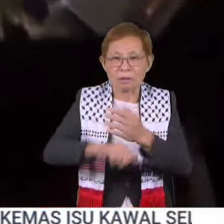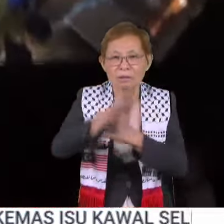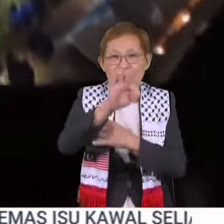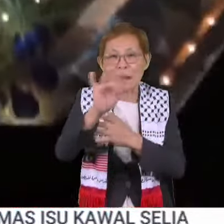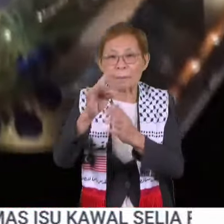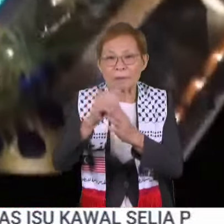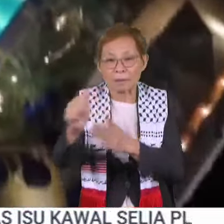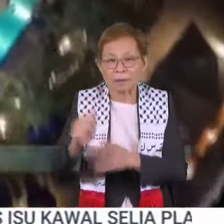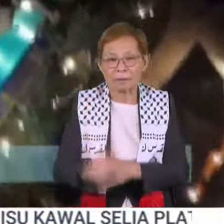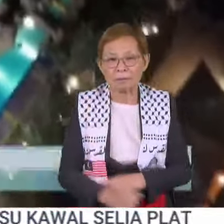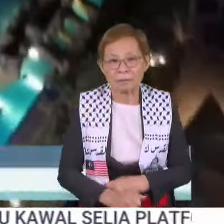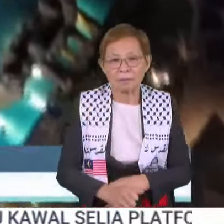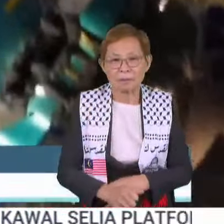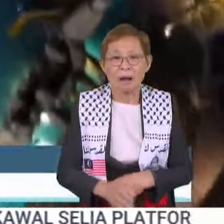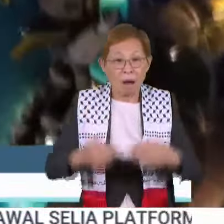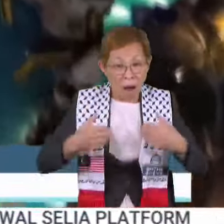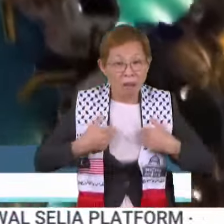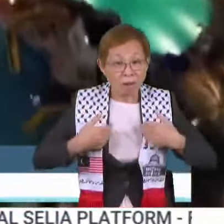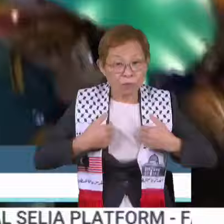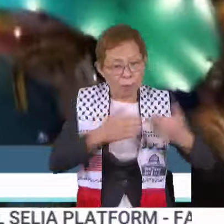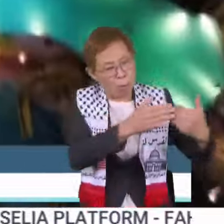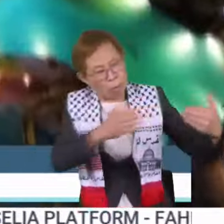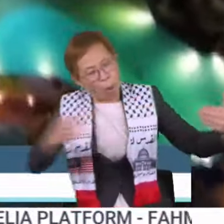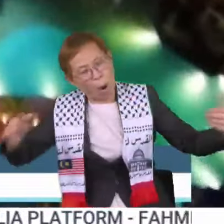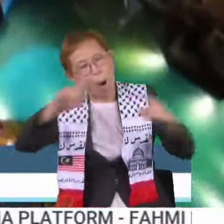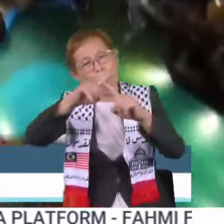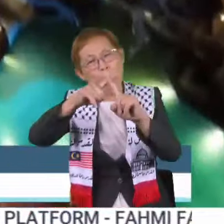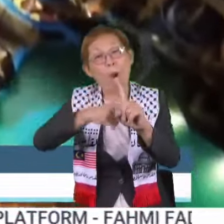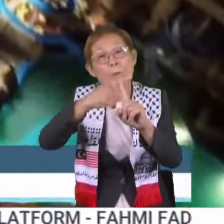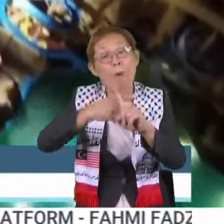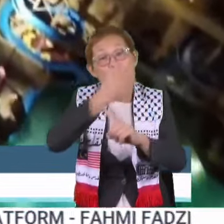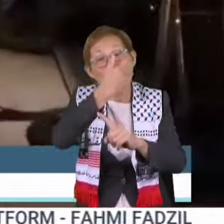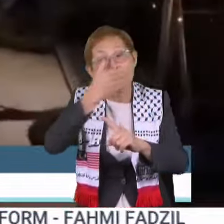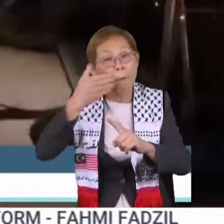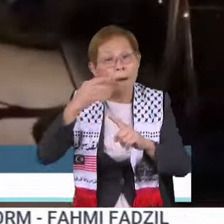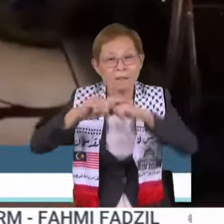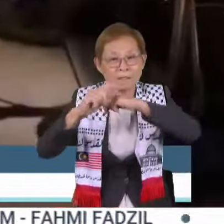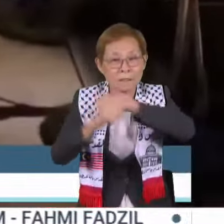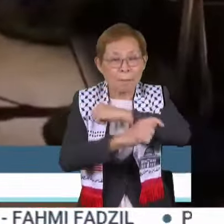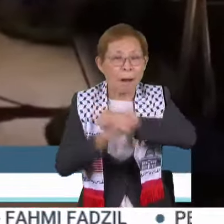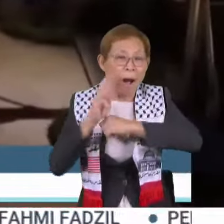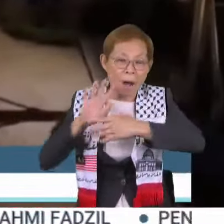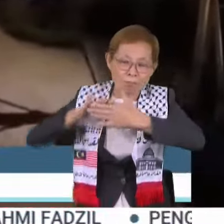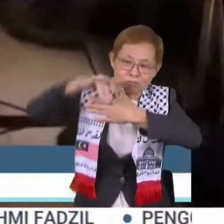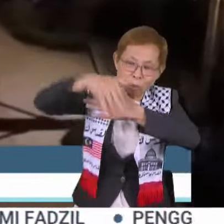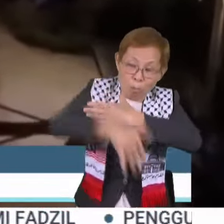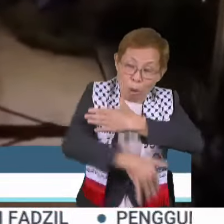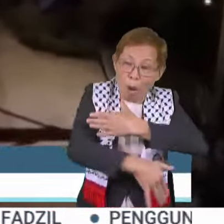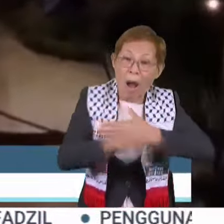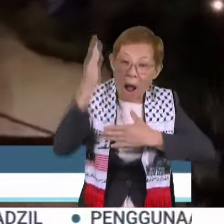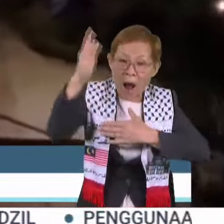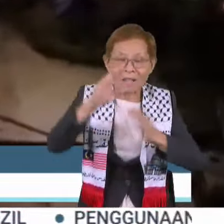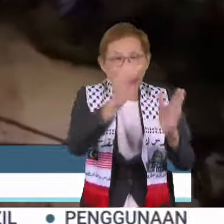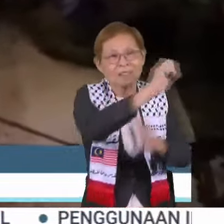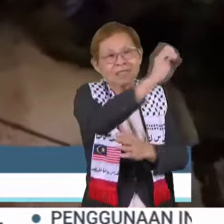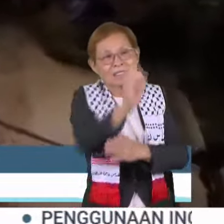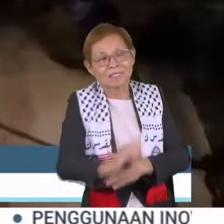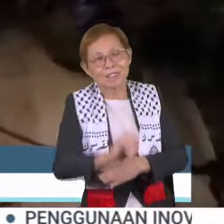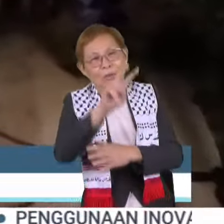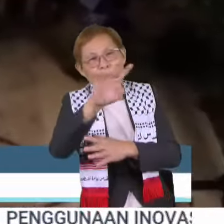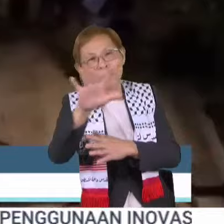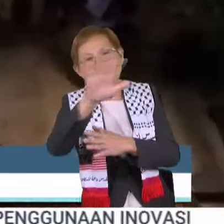98 tidakup dengan itu sepanjang bulan pua nantian Res di resort tersebut akan diberikan diskaun